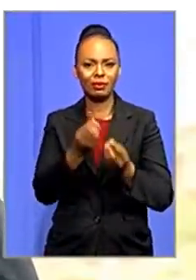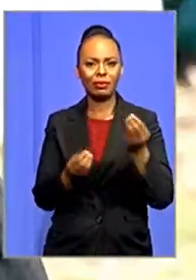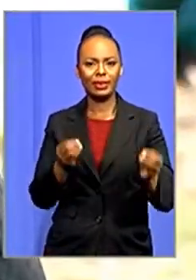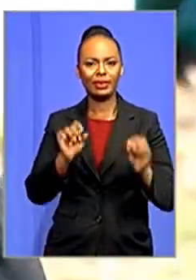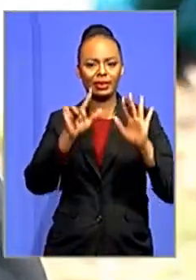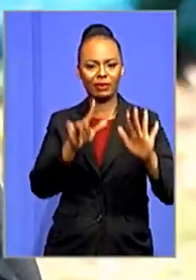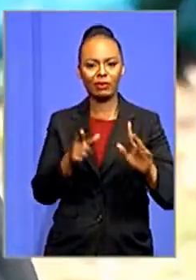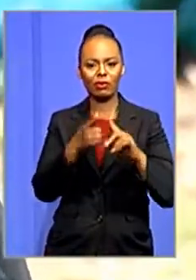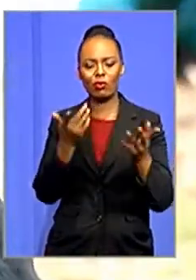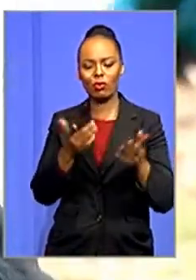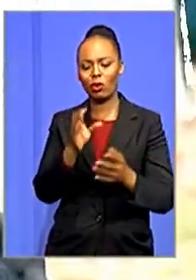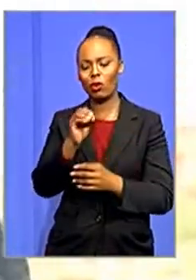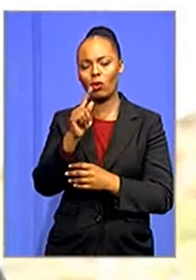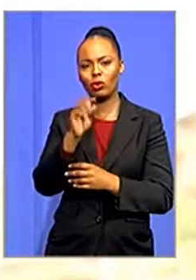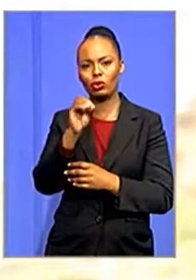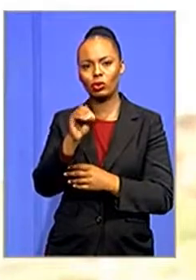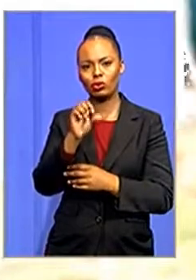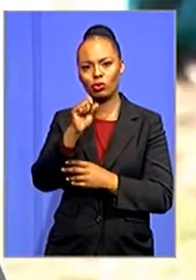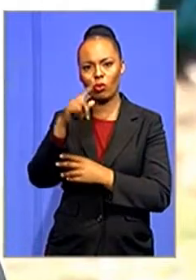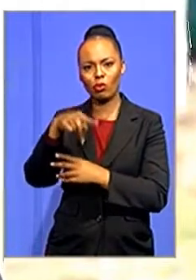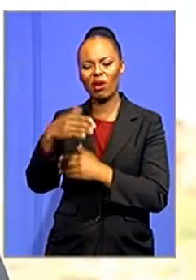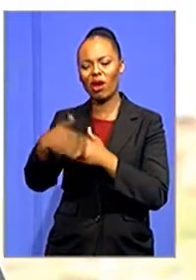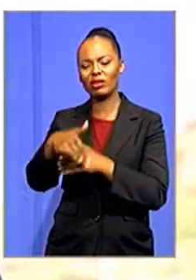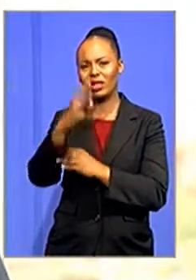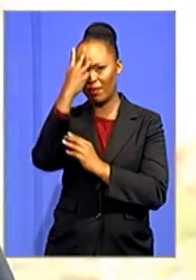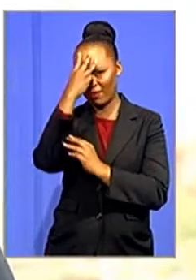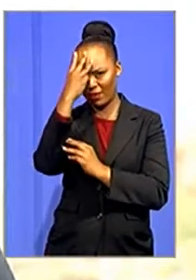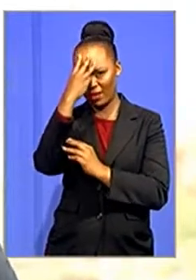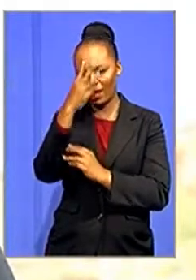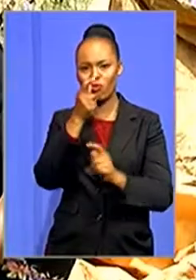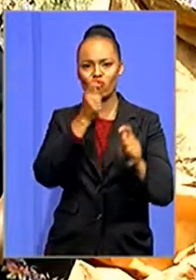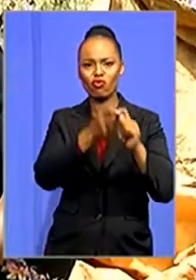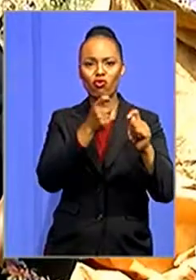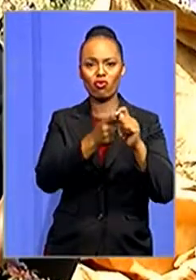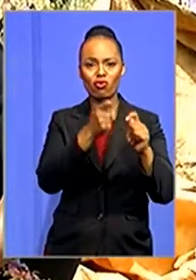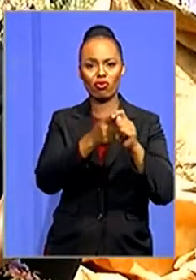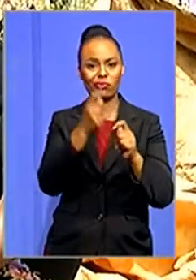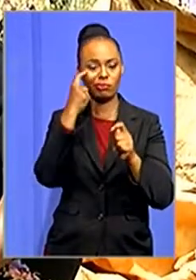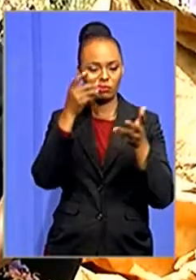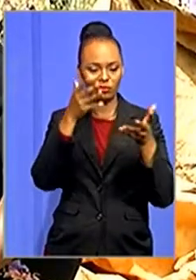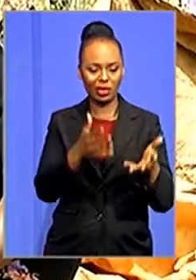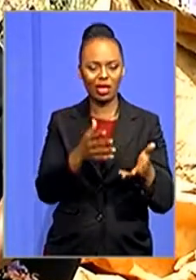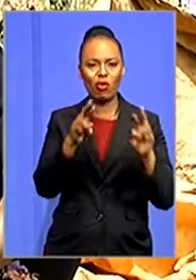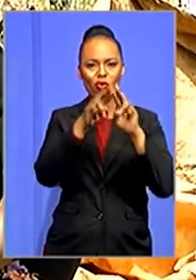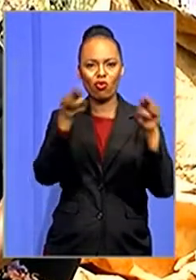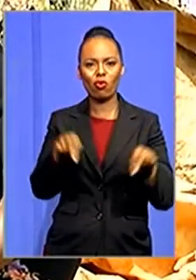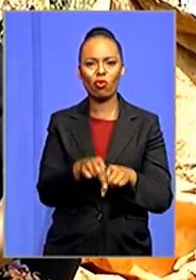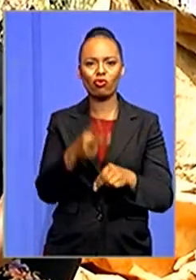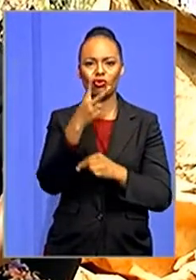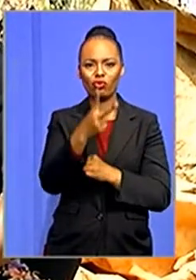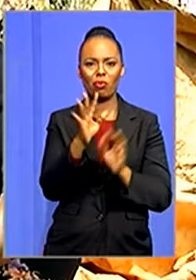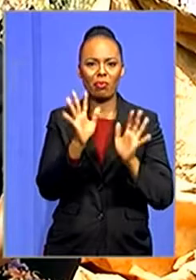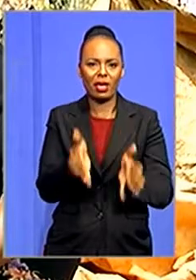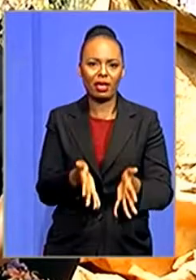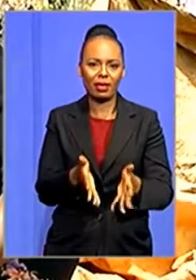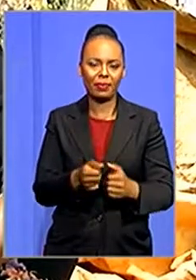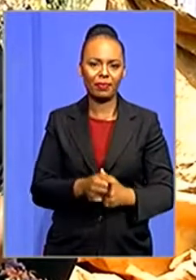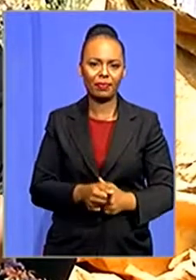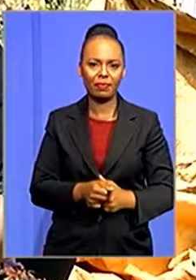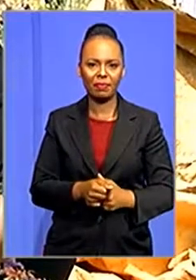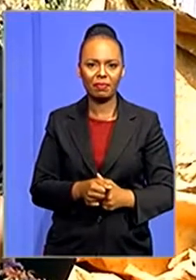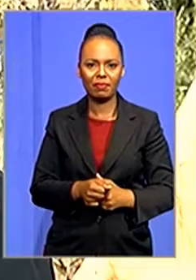kwa Ottoswop kwa ntlenyana ga Mahikeng o nna mo mokhukhung wa diphaposi di le 2 le ba lelapa la gagwe. Re